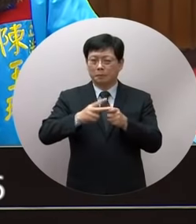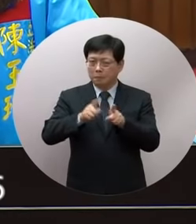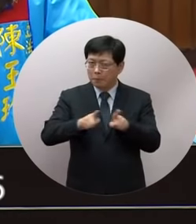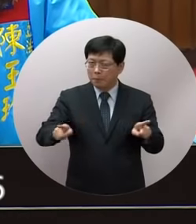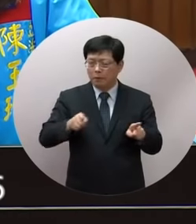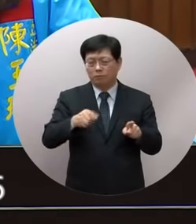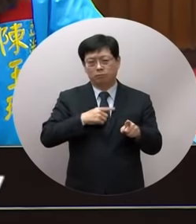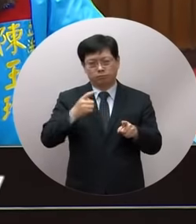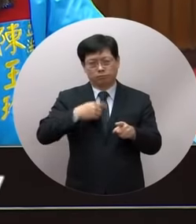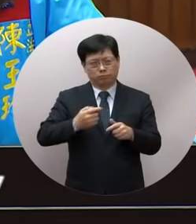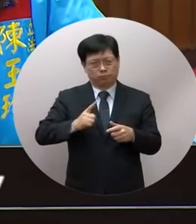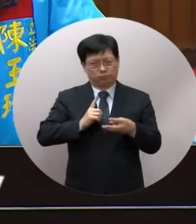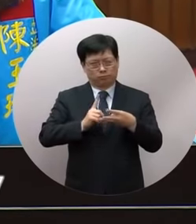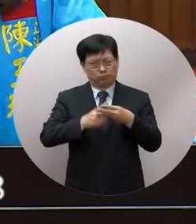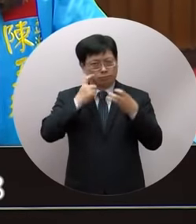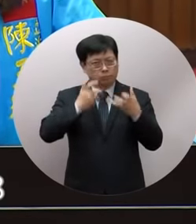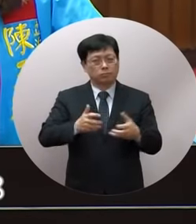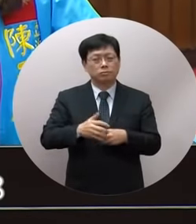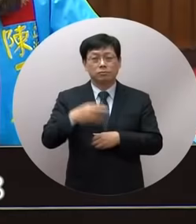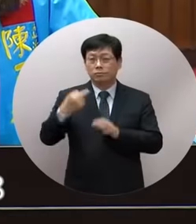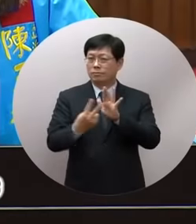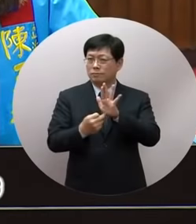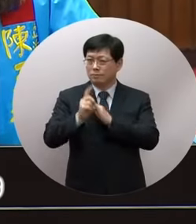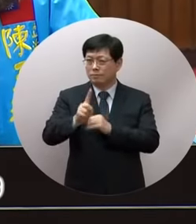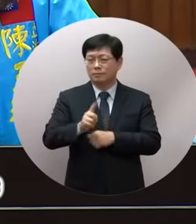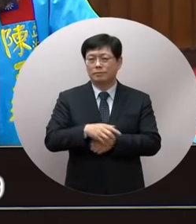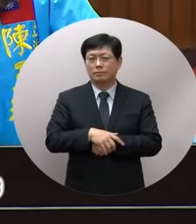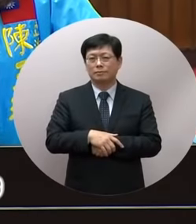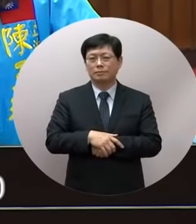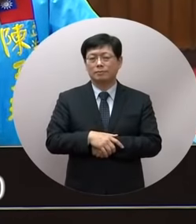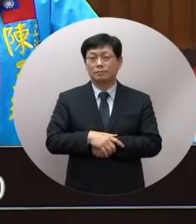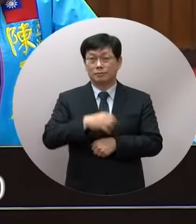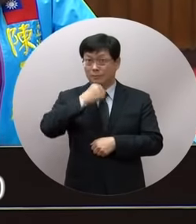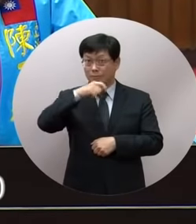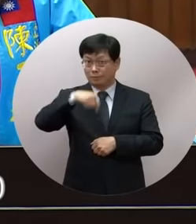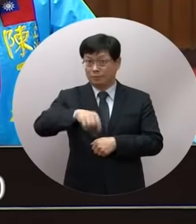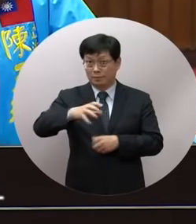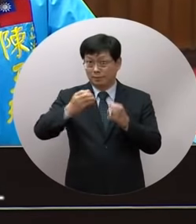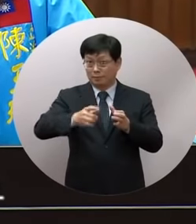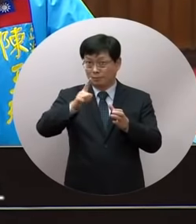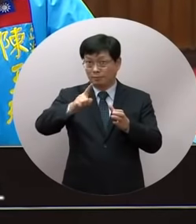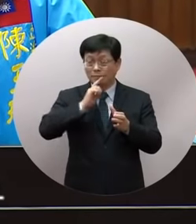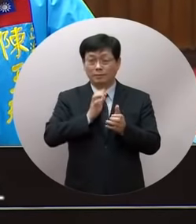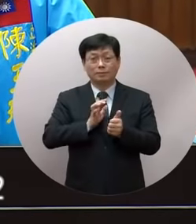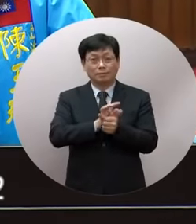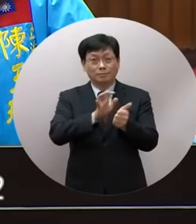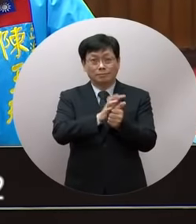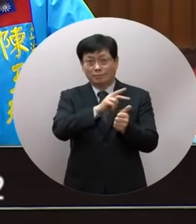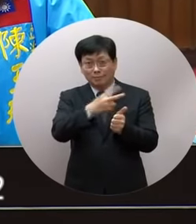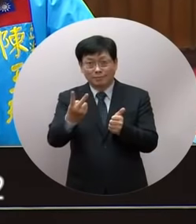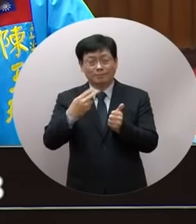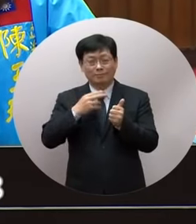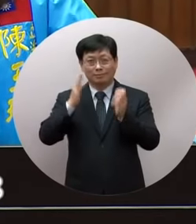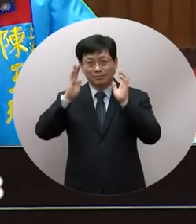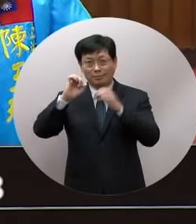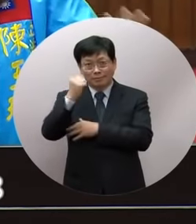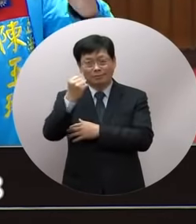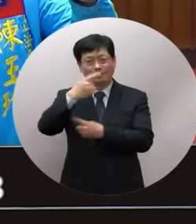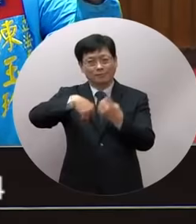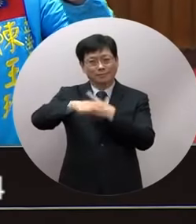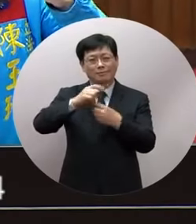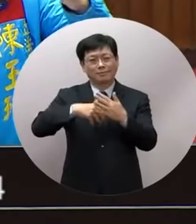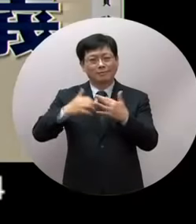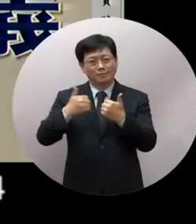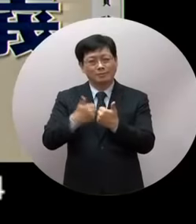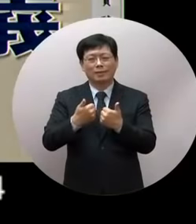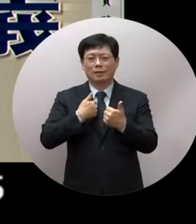了哈，和平才是我们最在乎的。那我还要再讲一个哈，就是我们台湾这边有成立一个促转嘛，促转会嘛哈，都讲